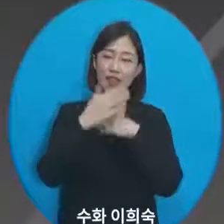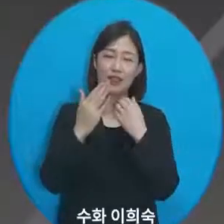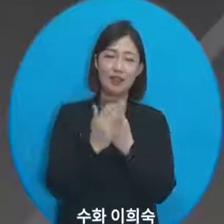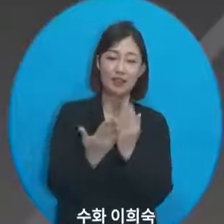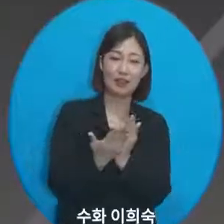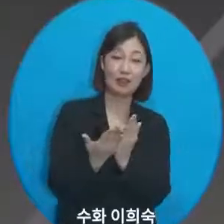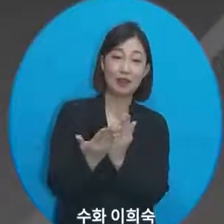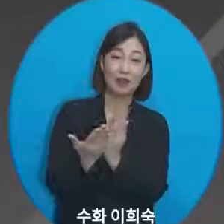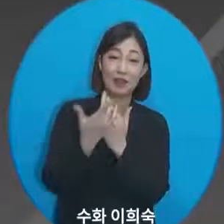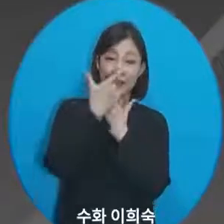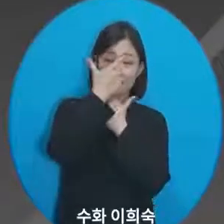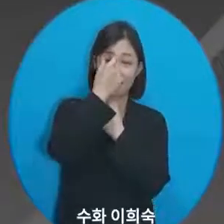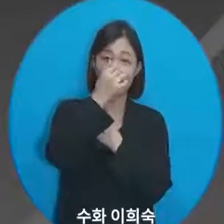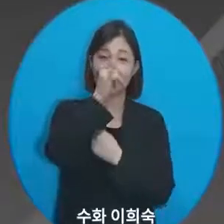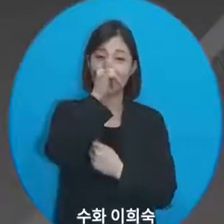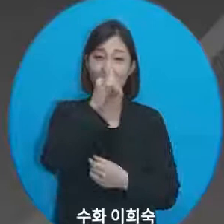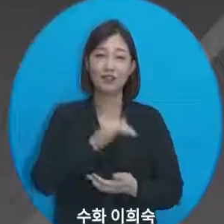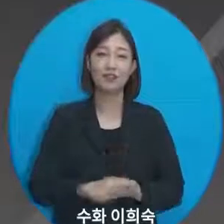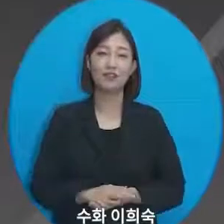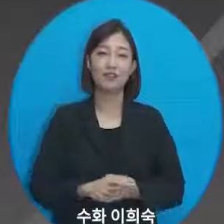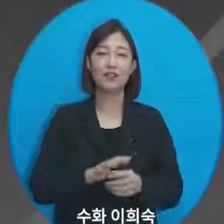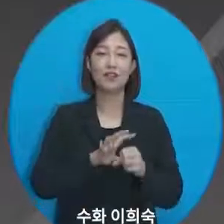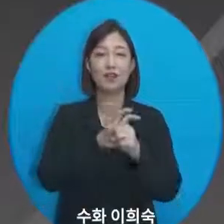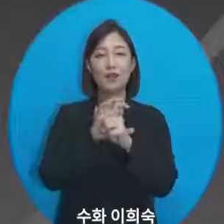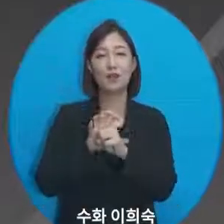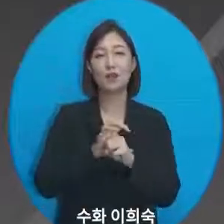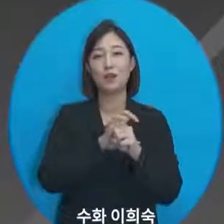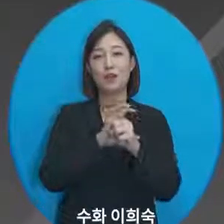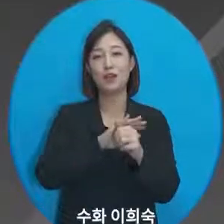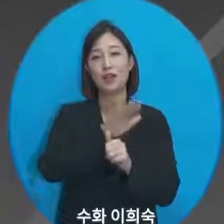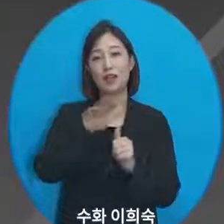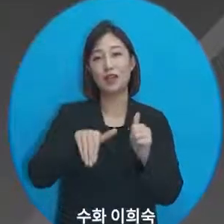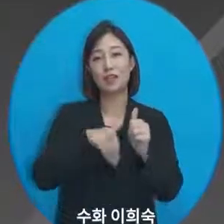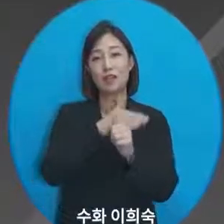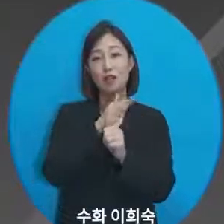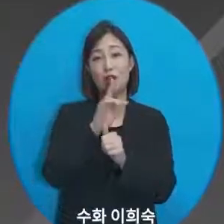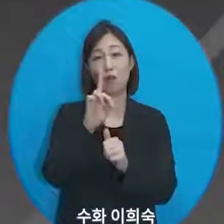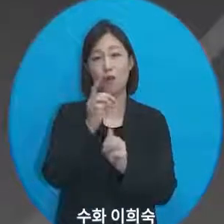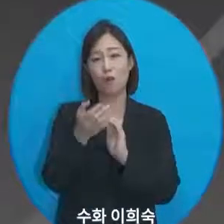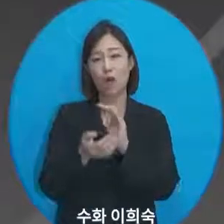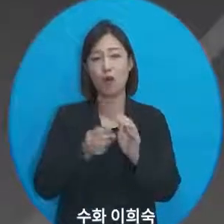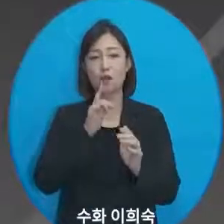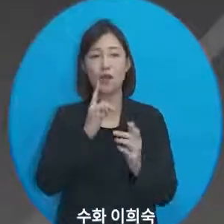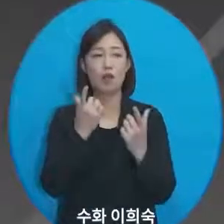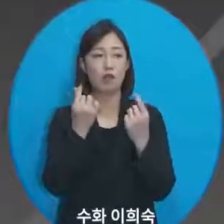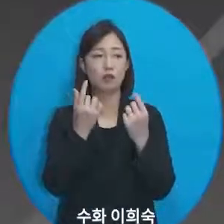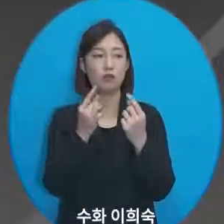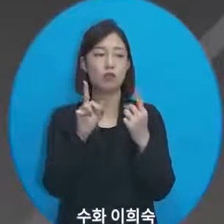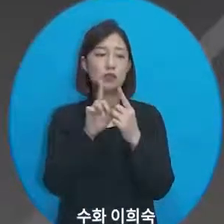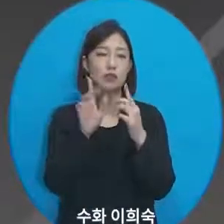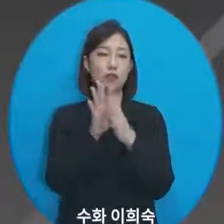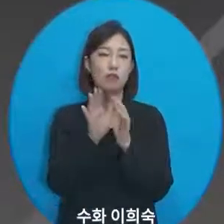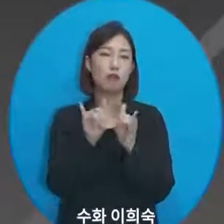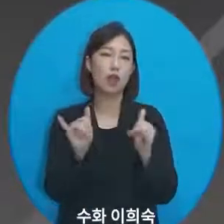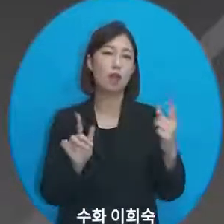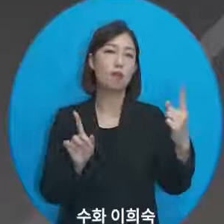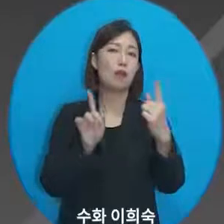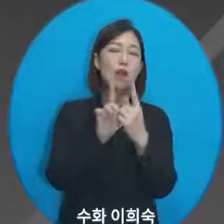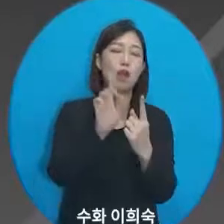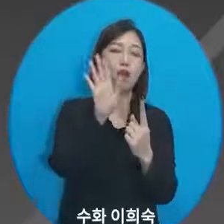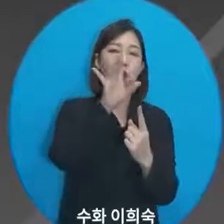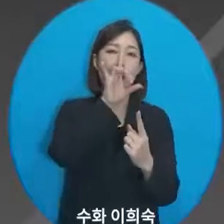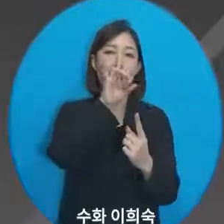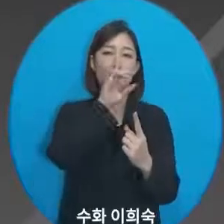거죠. 또 한 가지 코로나19 상황에서 언택트한 상황을 이제 강조하게 되고 결국 그러할